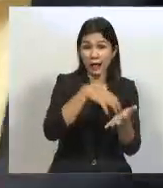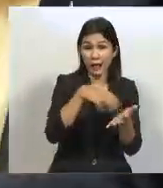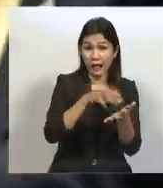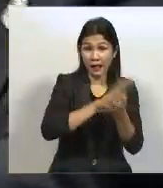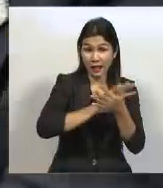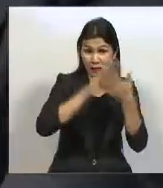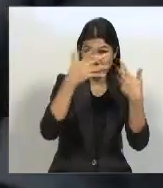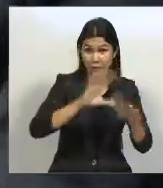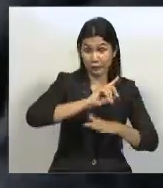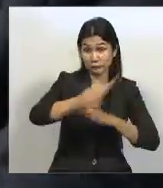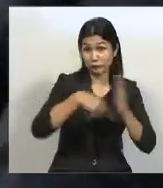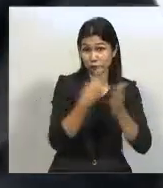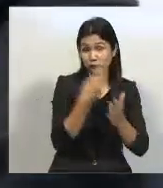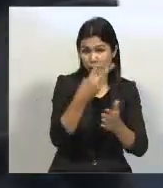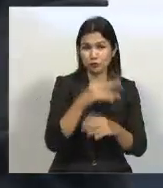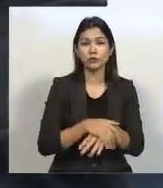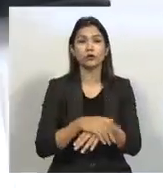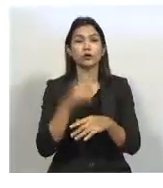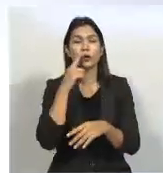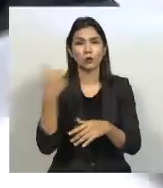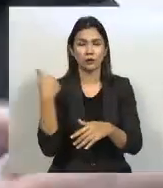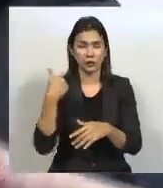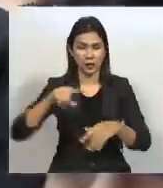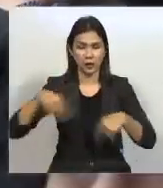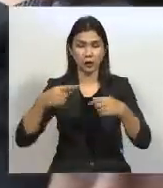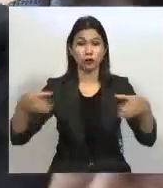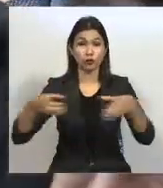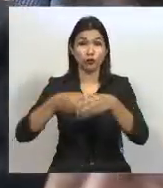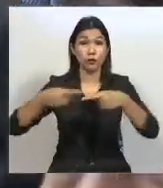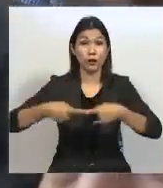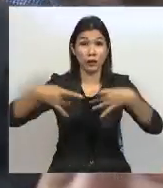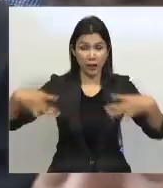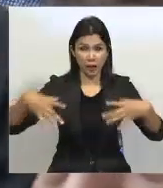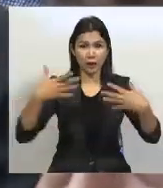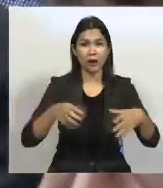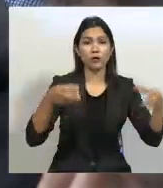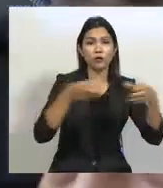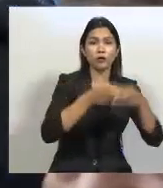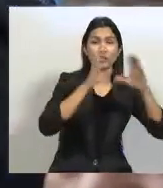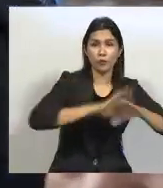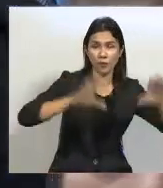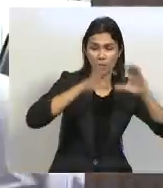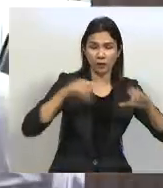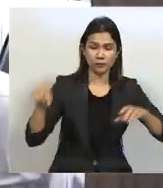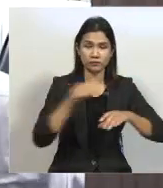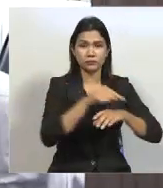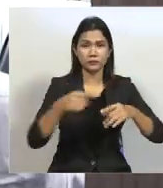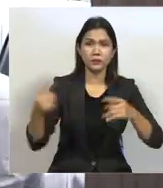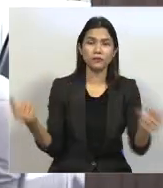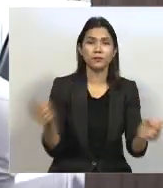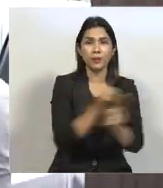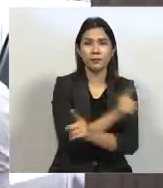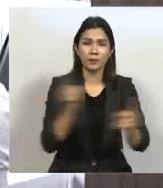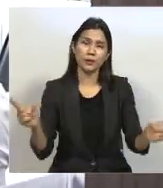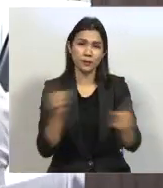สร็จ2ชั่วโมงการอภิปรายก็จะเริ่มที่ฝ่ายค้านแล้วก็ฝ่ายรัฐบาลสลับกันไปนะคะส่วนเรื่อง